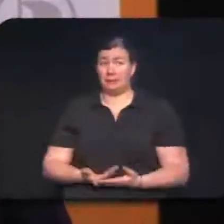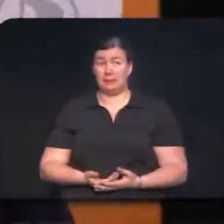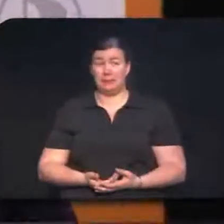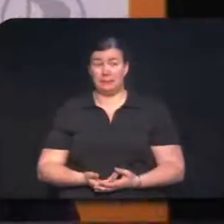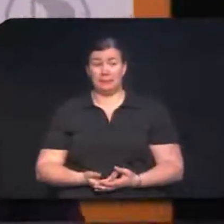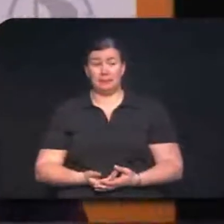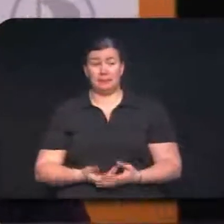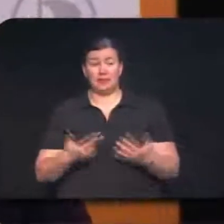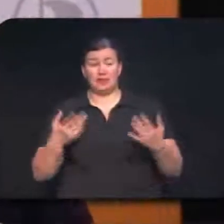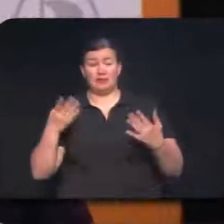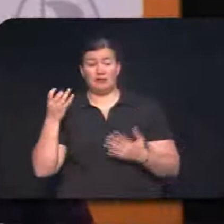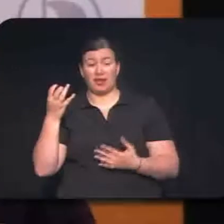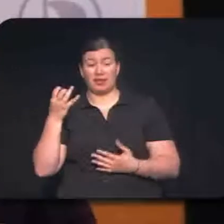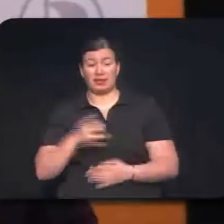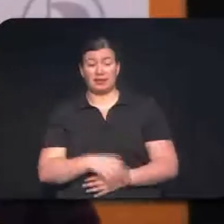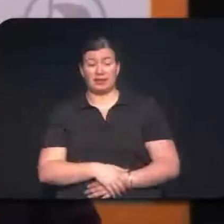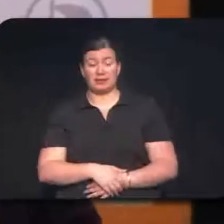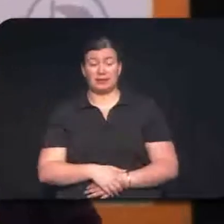40